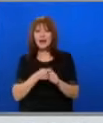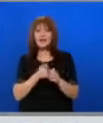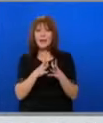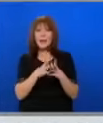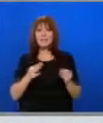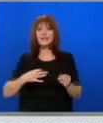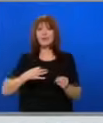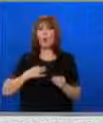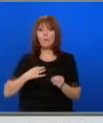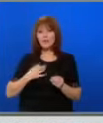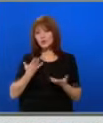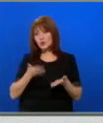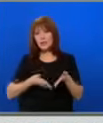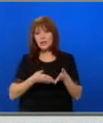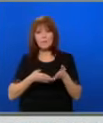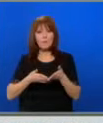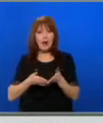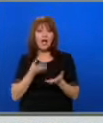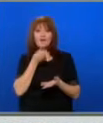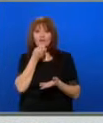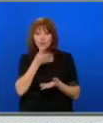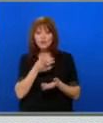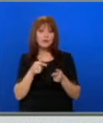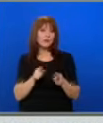да оказват съдействие, докато в случая